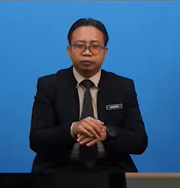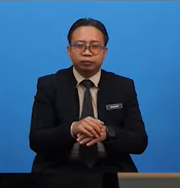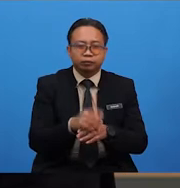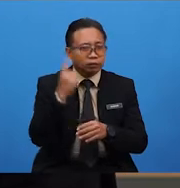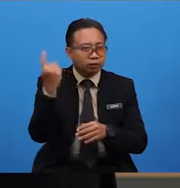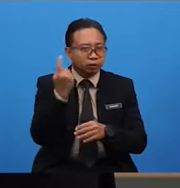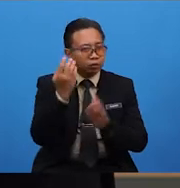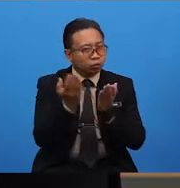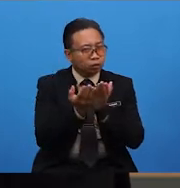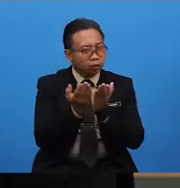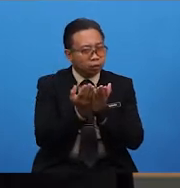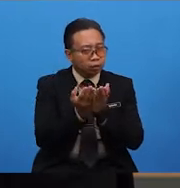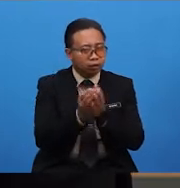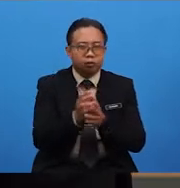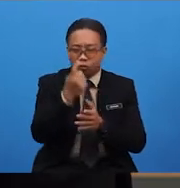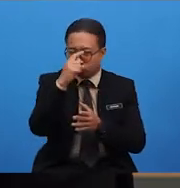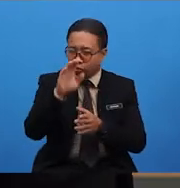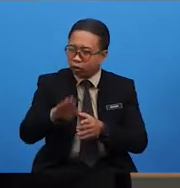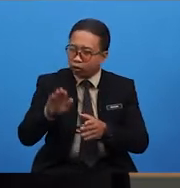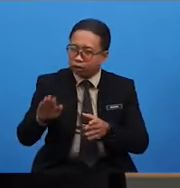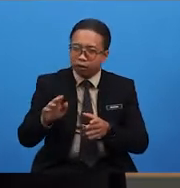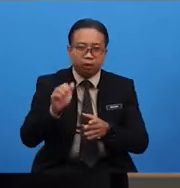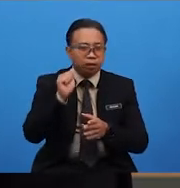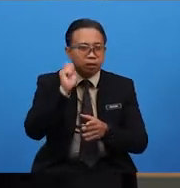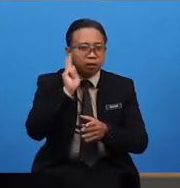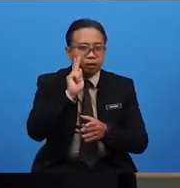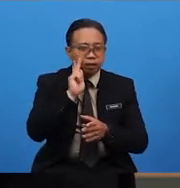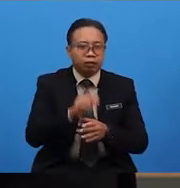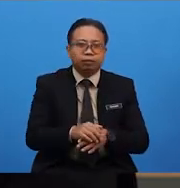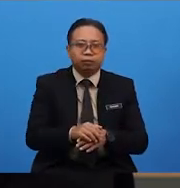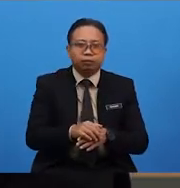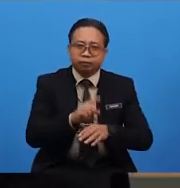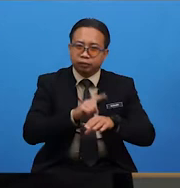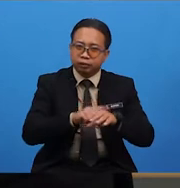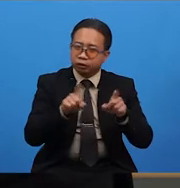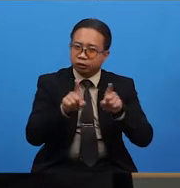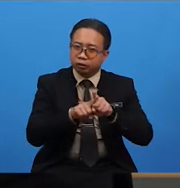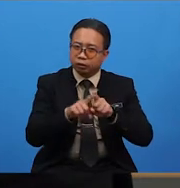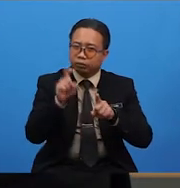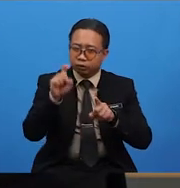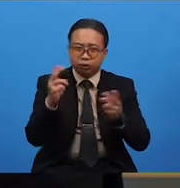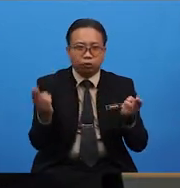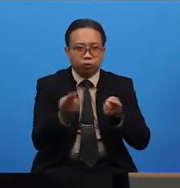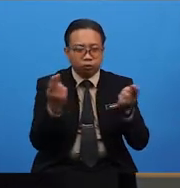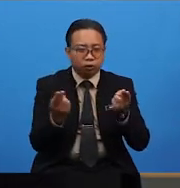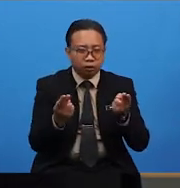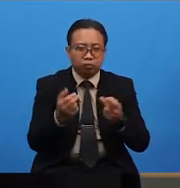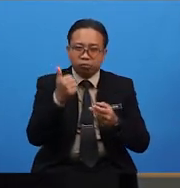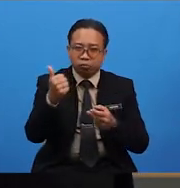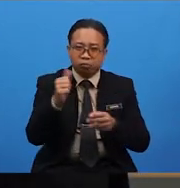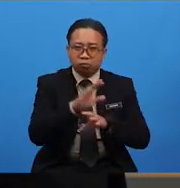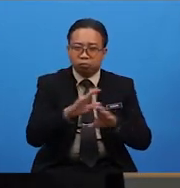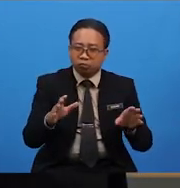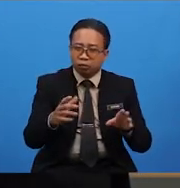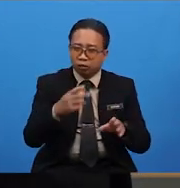ya atau selalu doakan terbaik untuk adik kakak nih namun dalam AC sama kedua user Crush